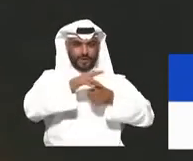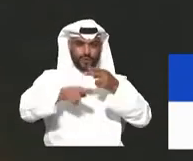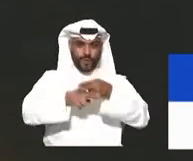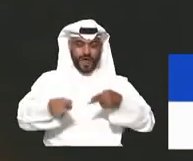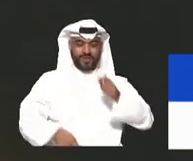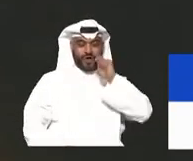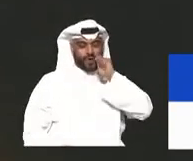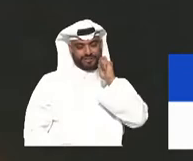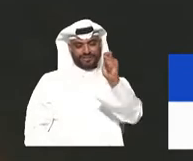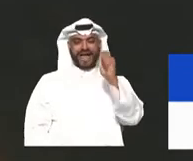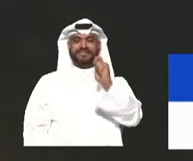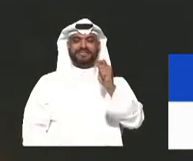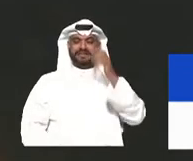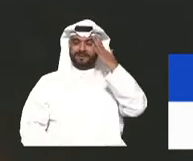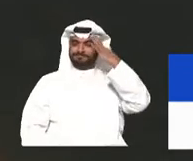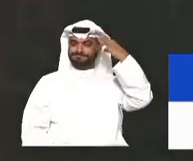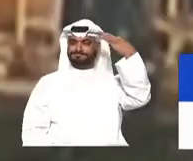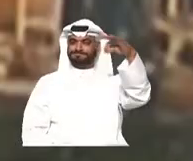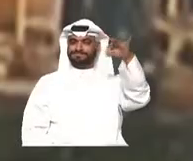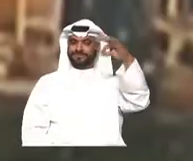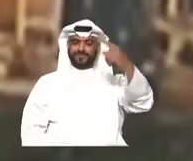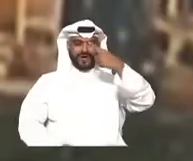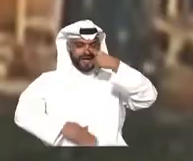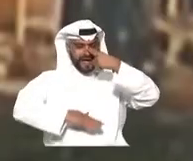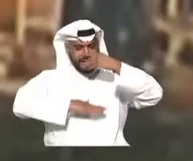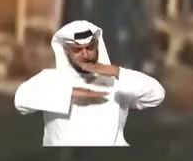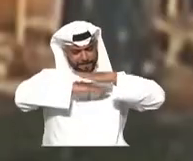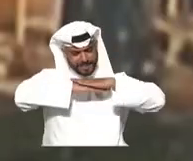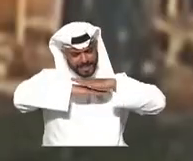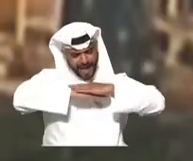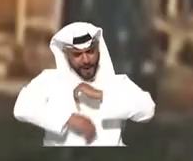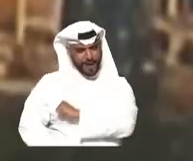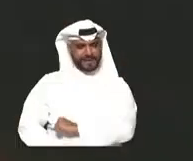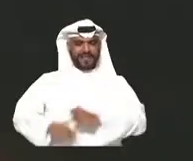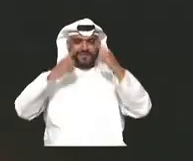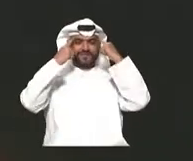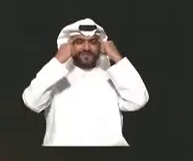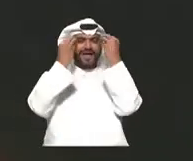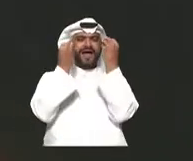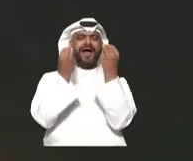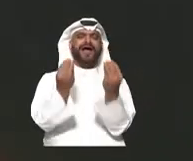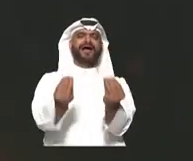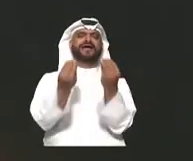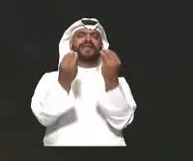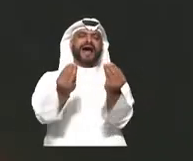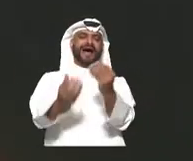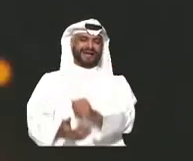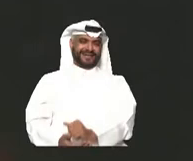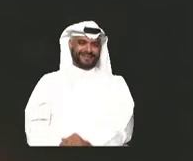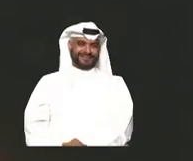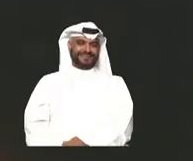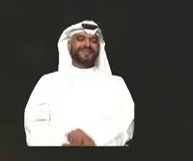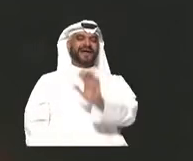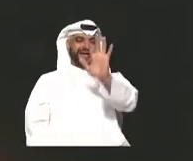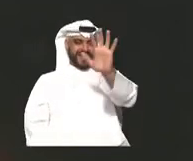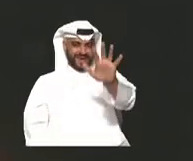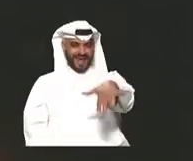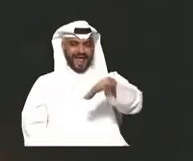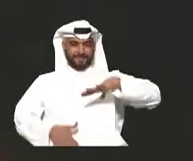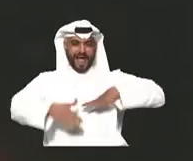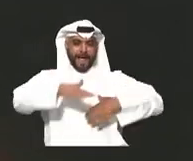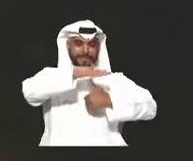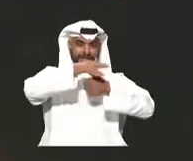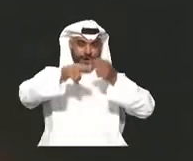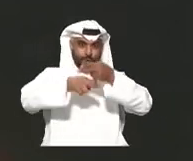شخصية فذة بتواضعها بأخلاقها بقيمها الإنسانية الحقيقة. طبعا صاحب السمو الشيخ